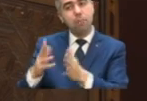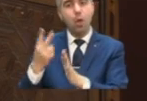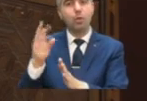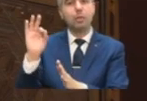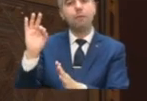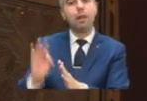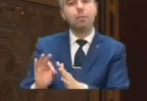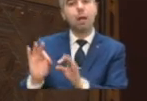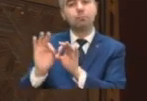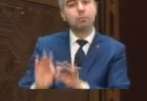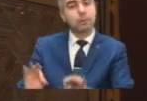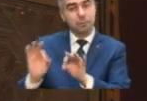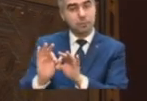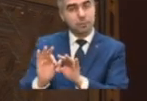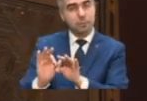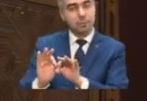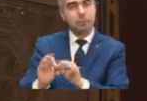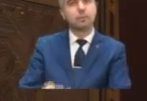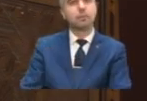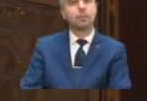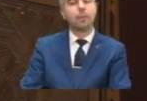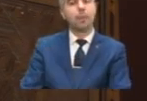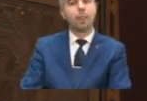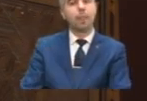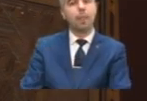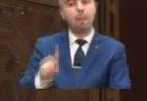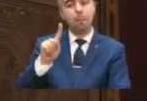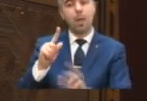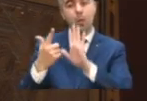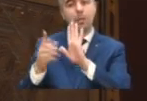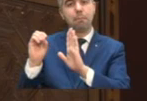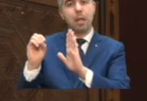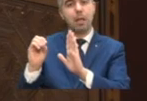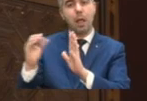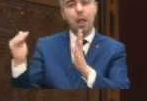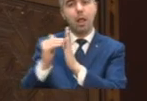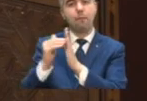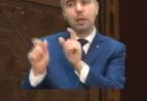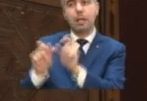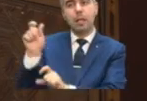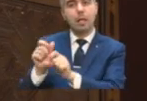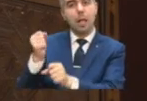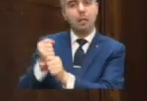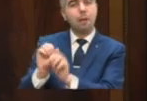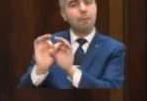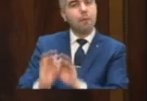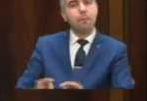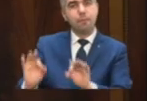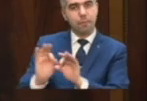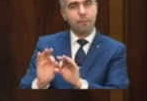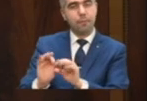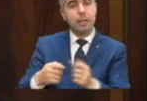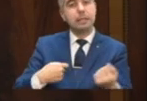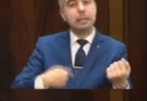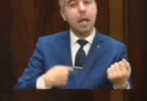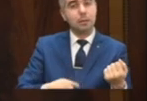20% وفقدان ما يزيد على 170 ألف فرصة عمل، ولنا نموذج حي بإقليم سطال